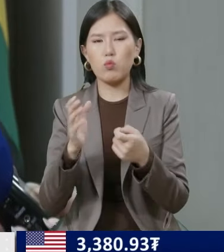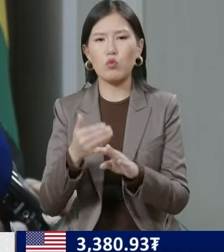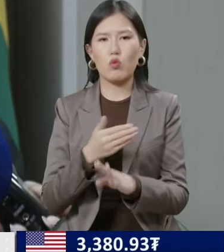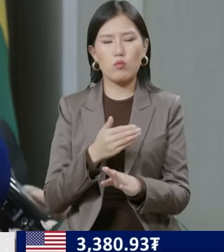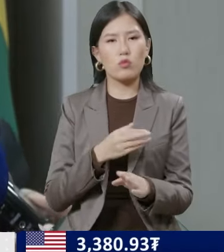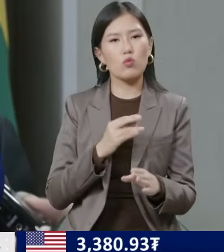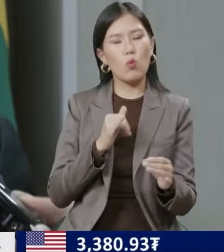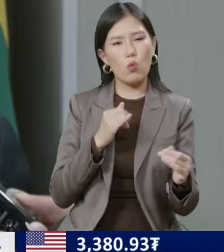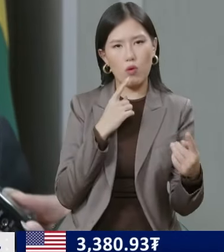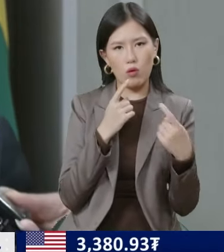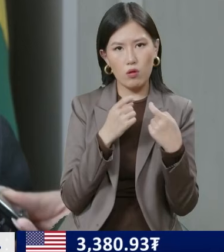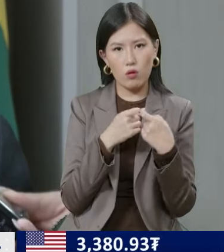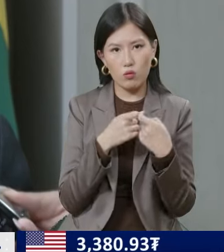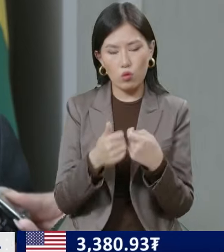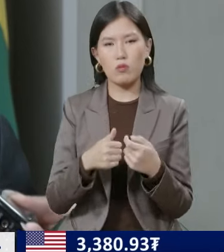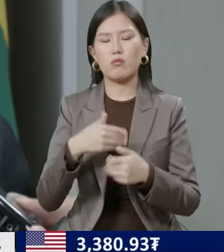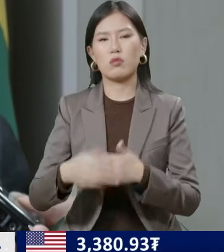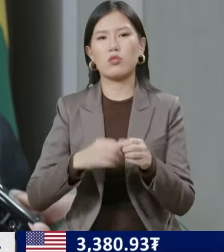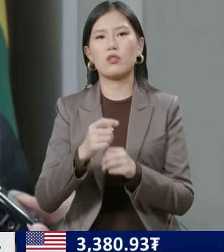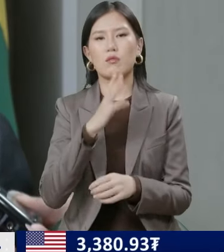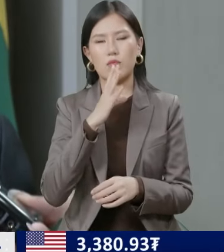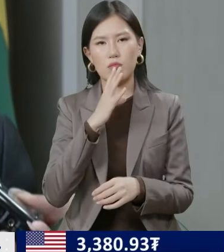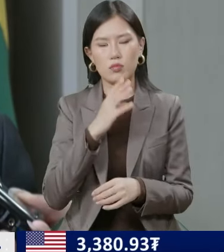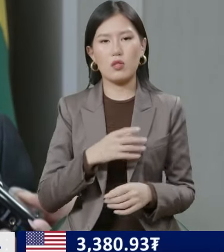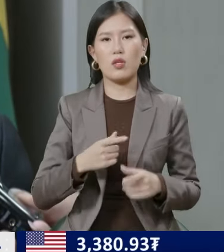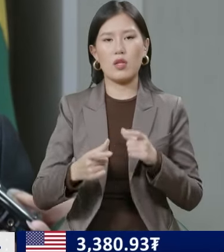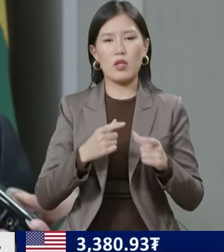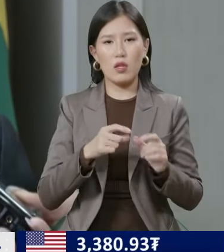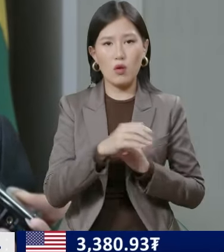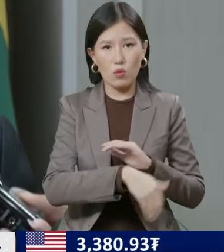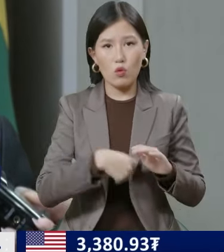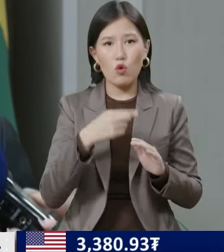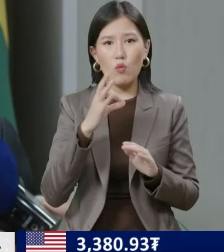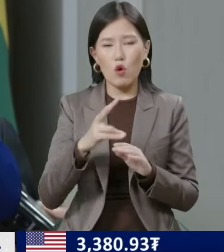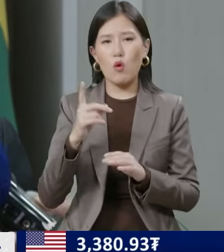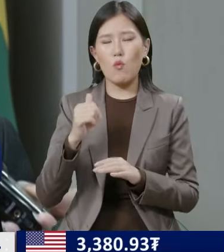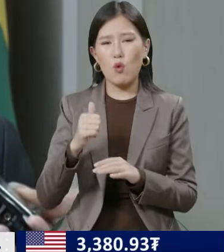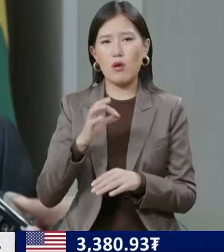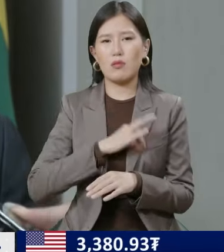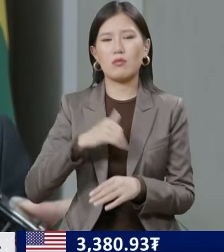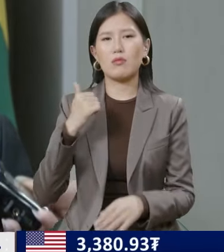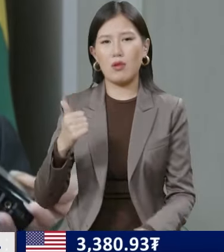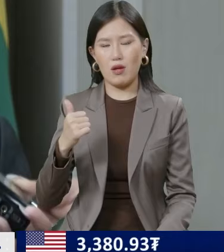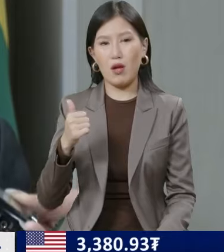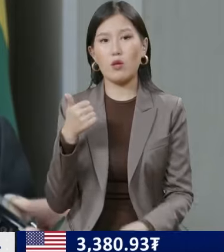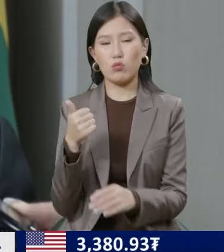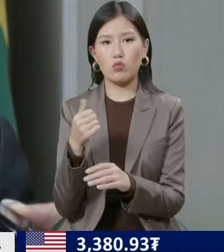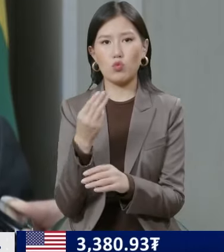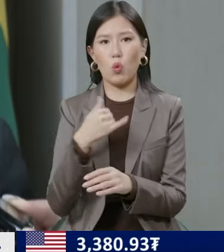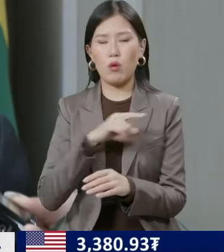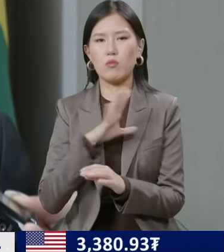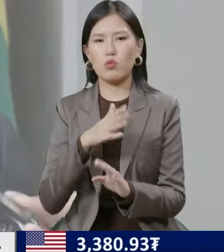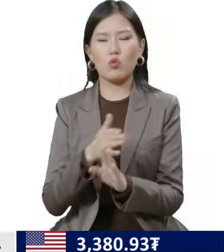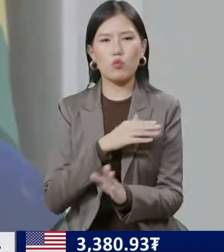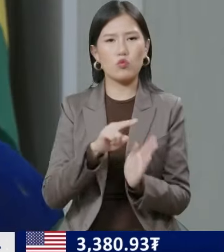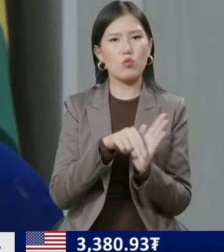бол мэдээж альваа уулуурхан төслүүд хэрэгснээр бол эдгээр зүйлүүд бол хилэлт байгаа шалбагдталтай. Зөвхөн бид нар бол зарчмаа тохирох нь хоёр улсын хувьд нэг төрлийн асуудал